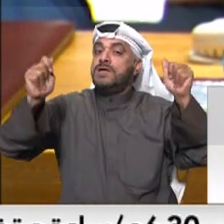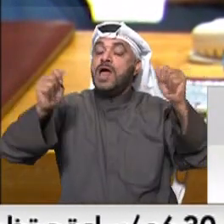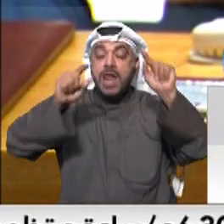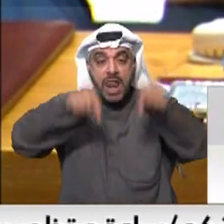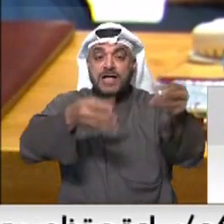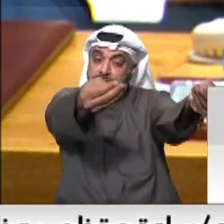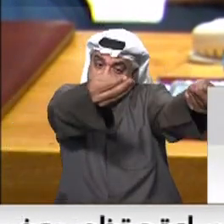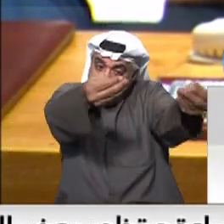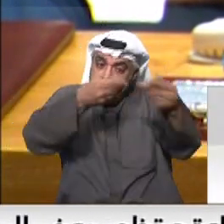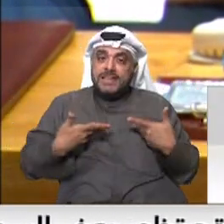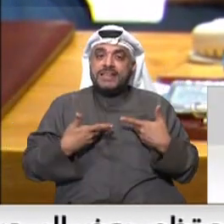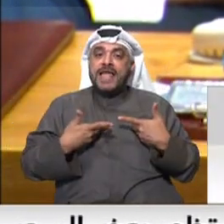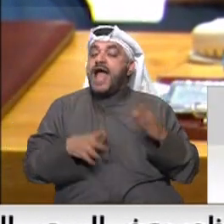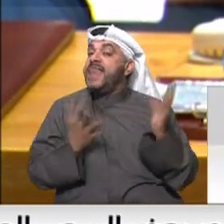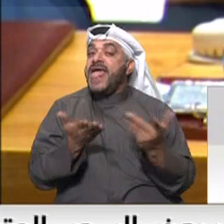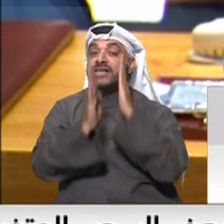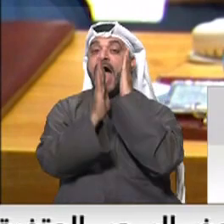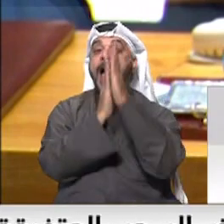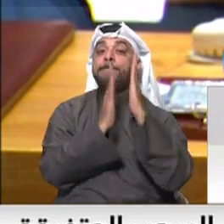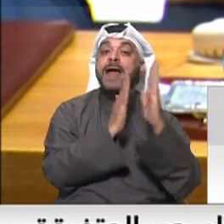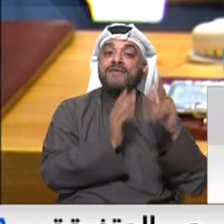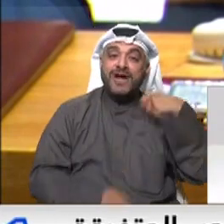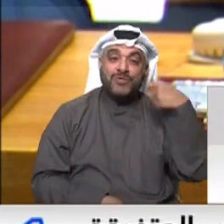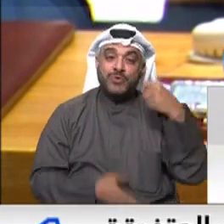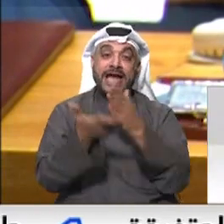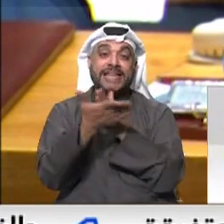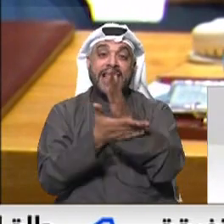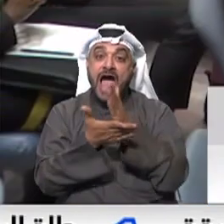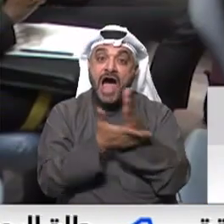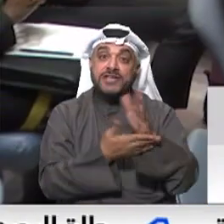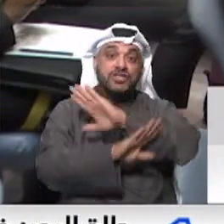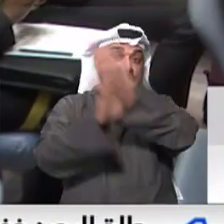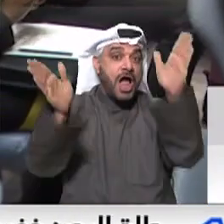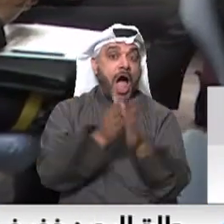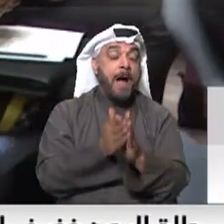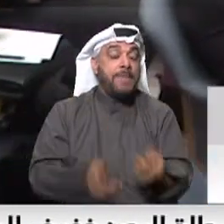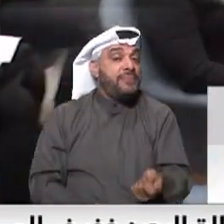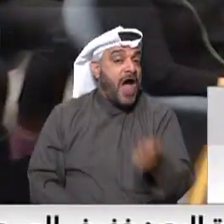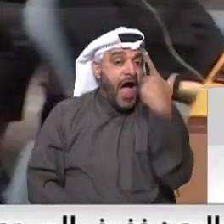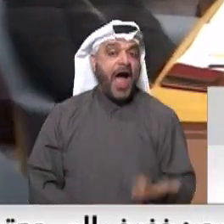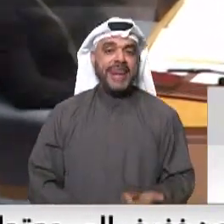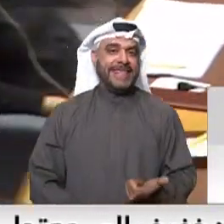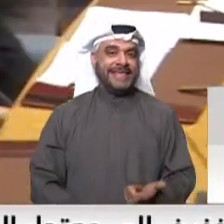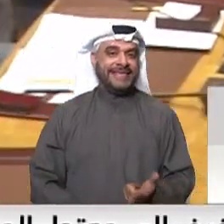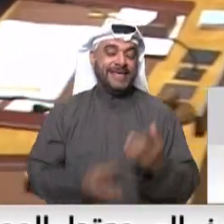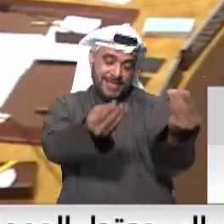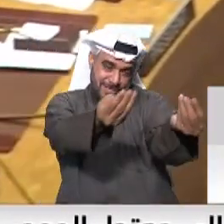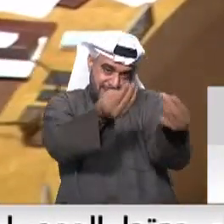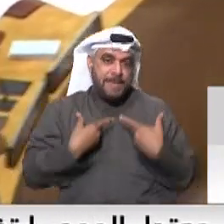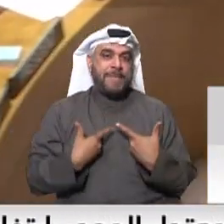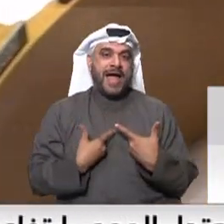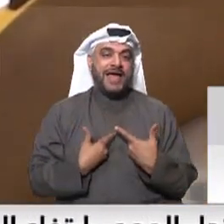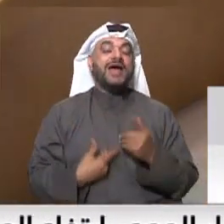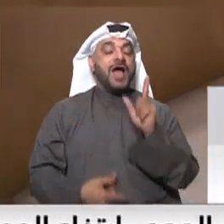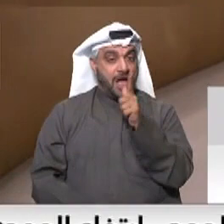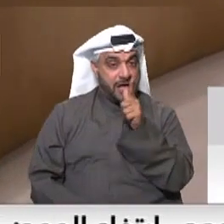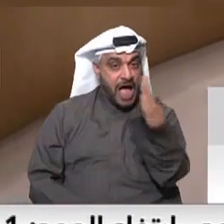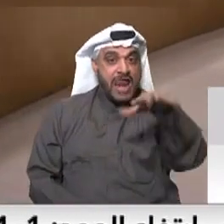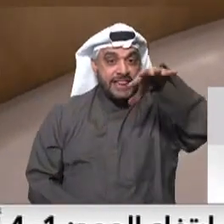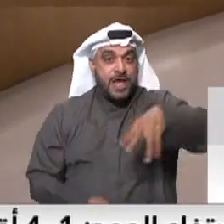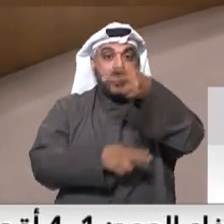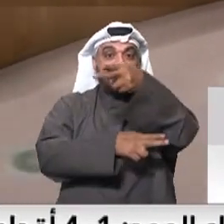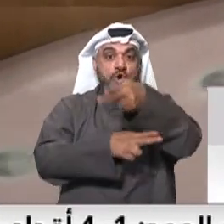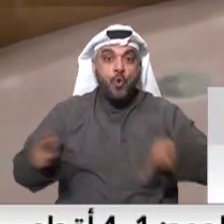الجميع ان يتم التحرك بالحاح لاغلاق هذا الملف المهم واكدت دوله الكويت ان مساله الاسرى والمفقودين